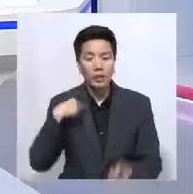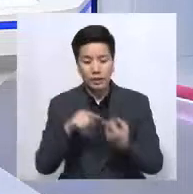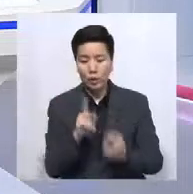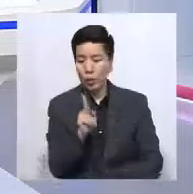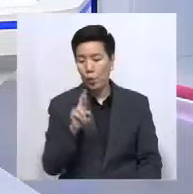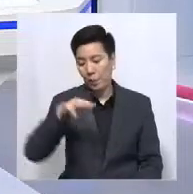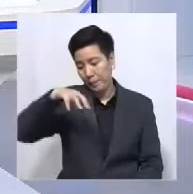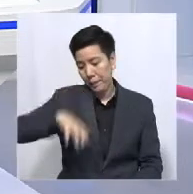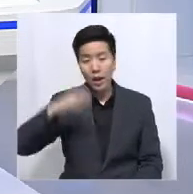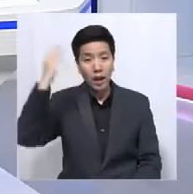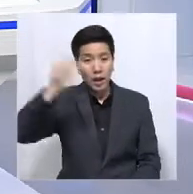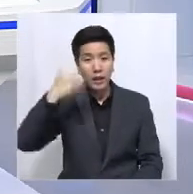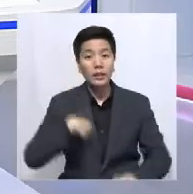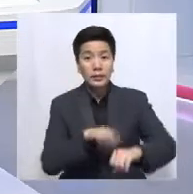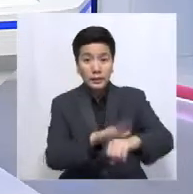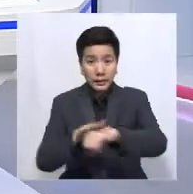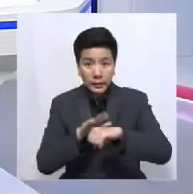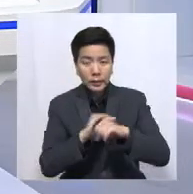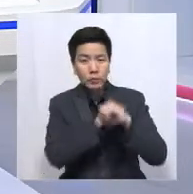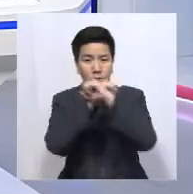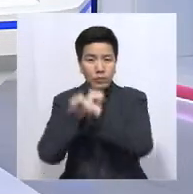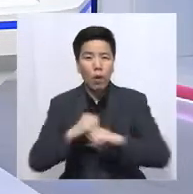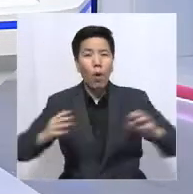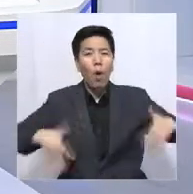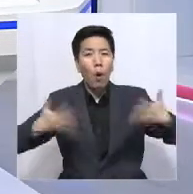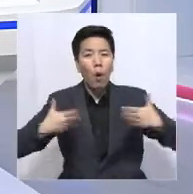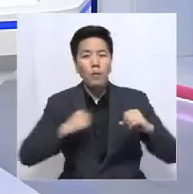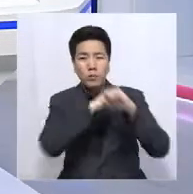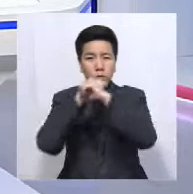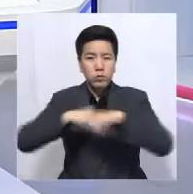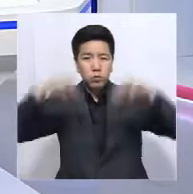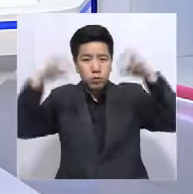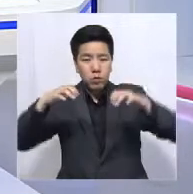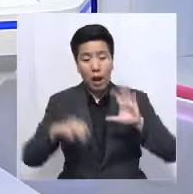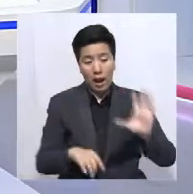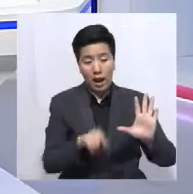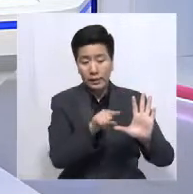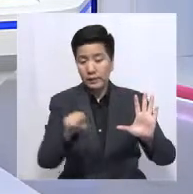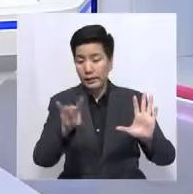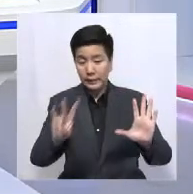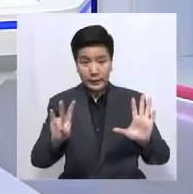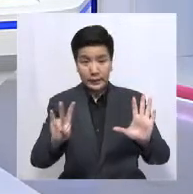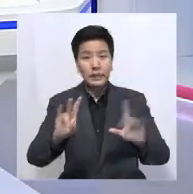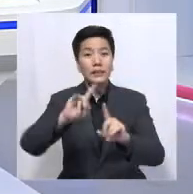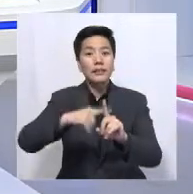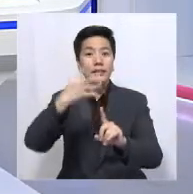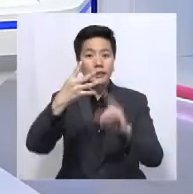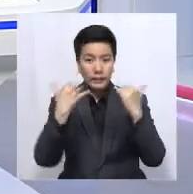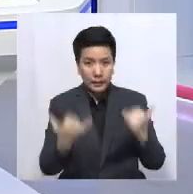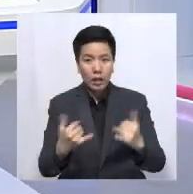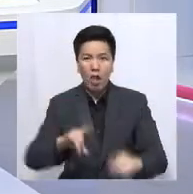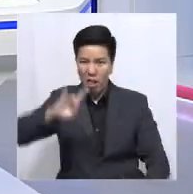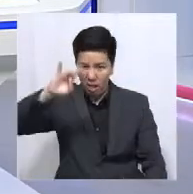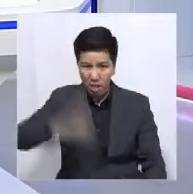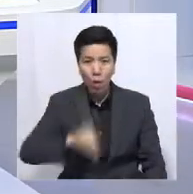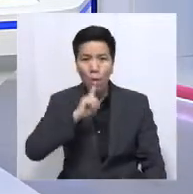ทางกรมอุตุนิยมวิทยาได้เตือนนะครับรับมือกับพายุฤดูร้อนในวันที่5ถึง7เมษายนนี้แล้วนะครับแล้วก็จะรุนแรงม